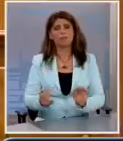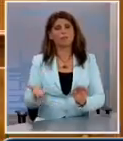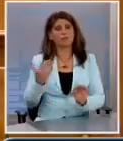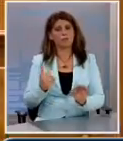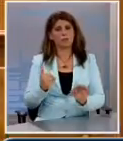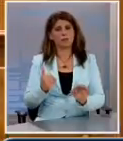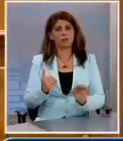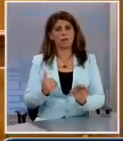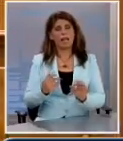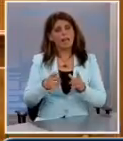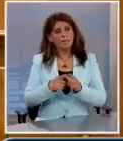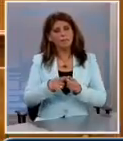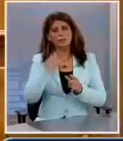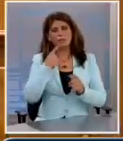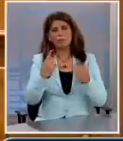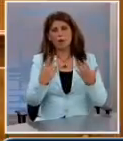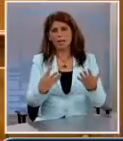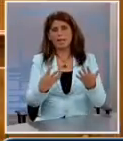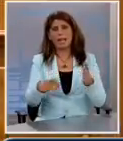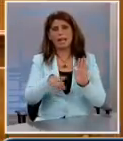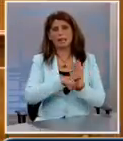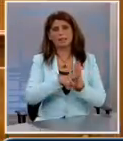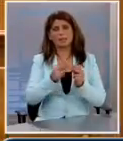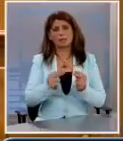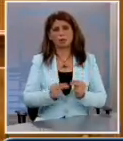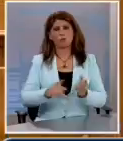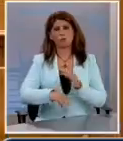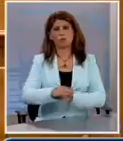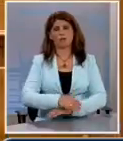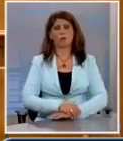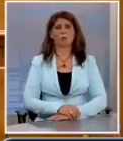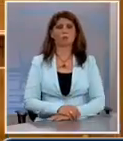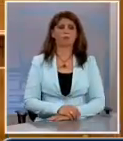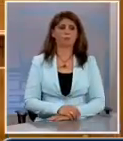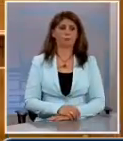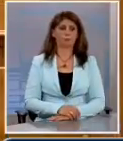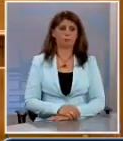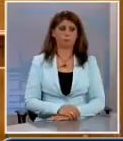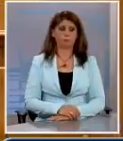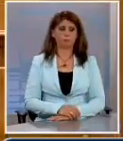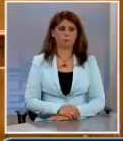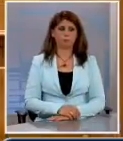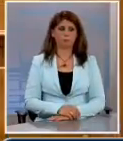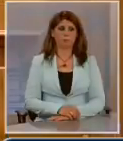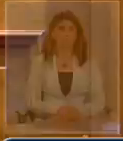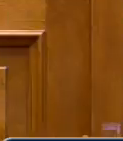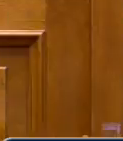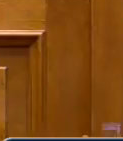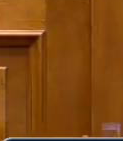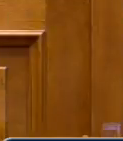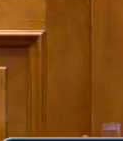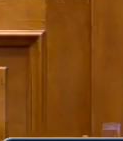σταχειολογώ ενδεικτικά 9 αρνητικές επιπτώσεις του νομοσχεδίου σας. Τις ανέδειξαν και οι εισηγητές μας,